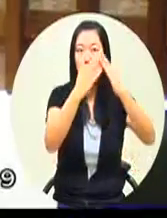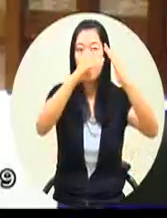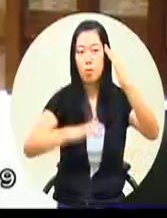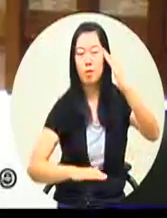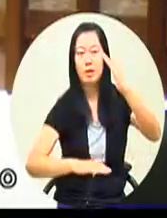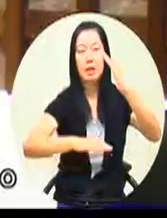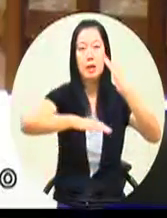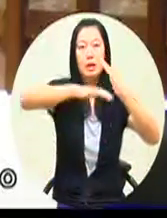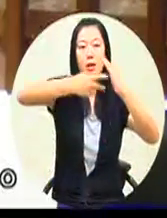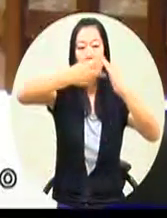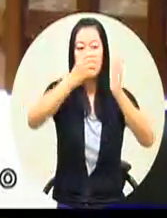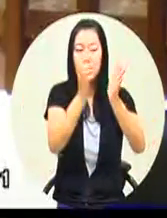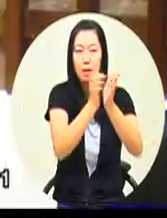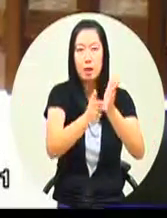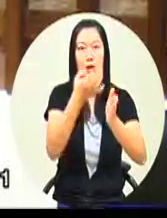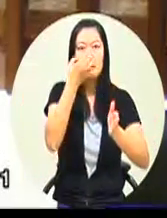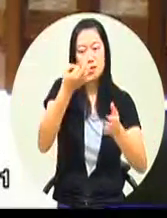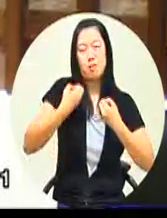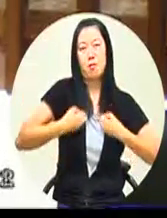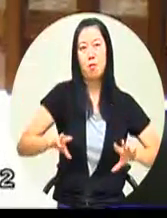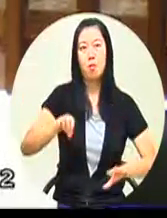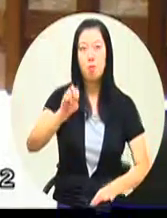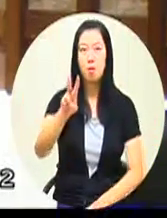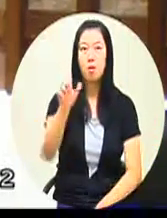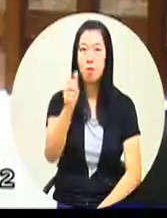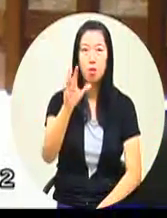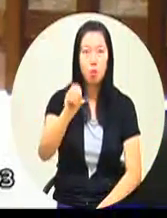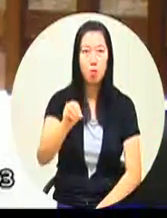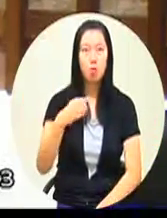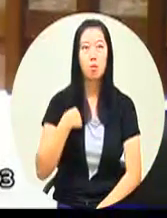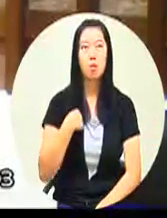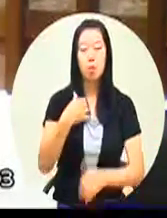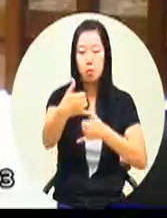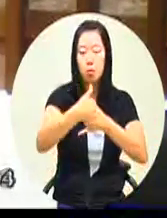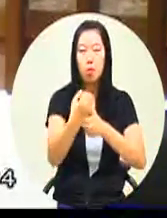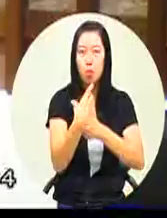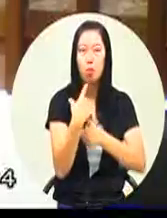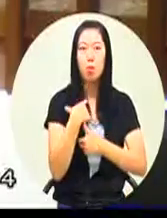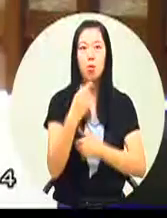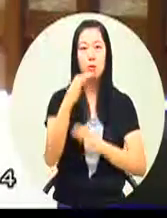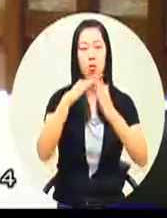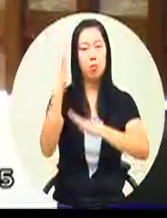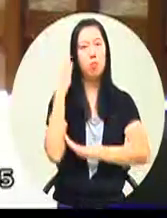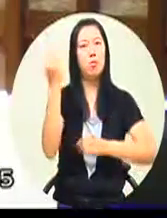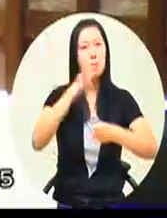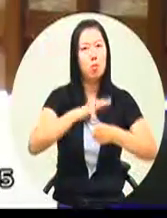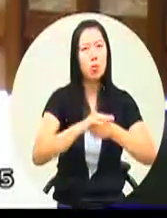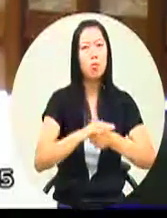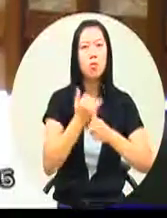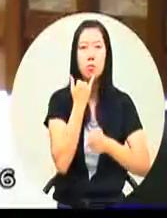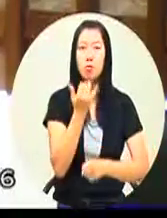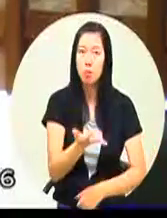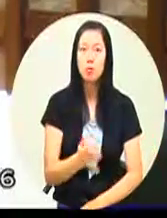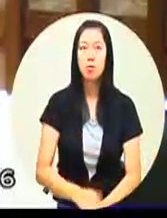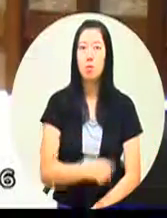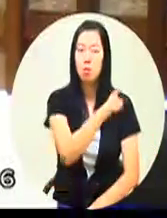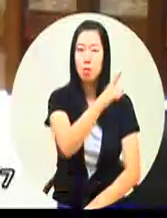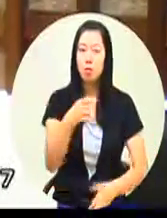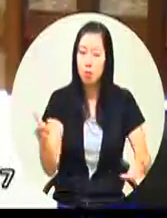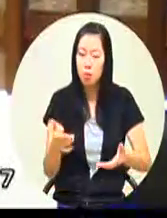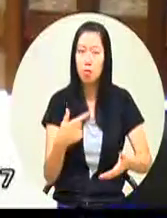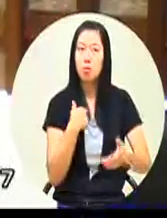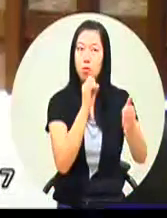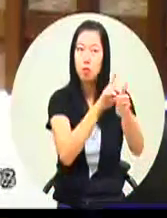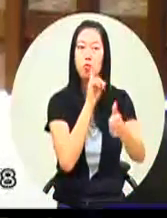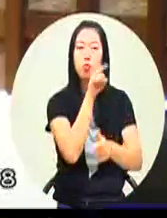到二头啦，伊个算是讲250万啦，来找我过来抓，讲看安市政府会当甲补贴，会当安怎处理未？当时伊要起遐，我就甲讲你